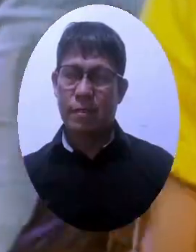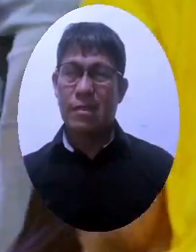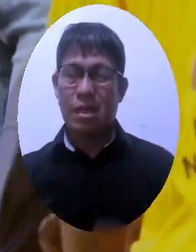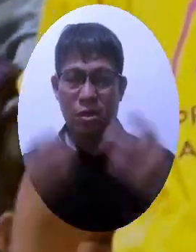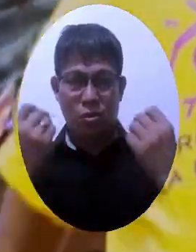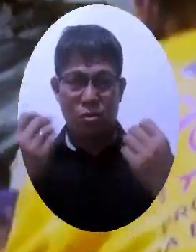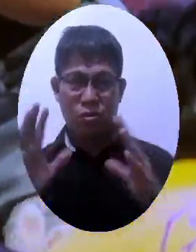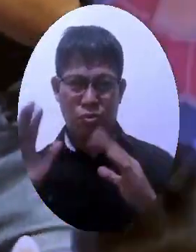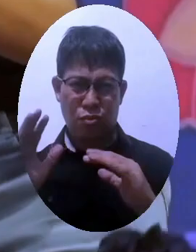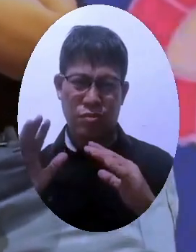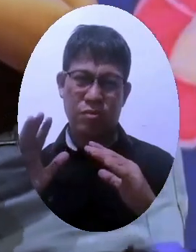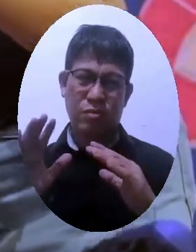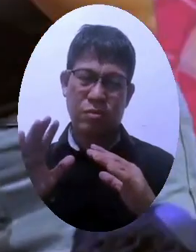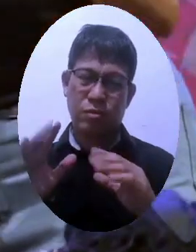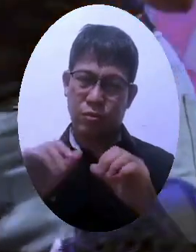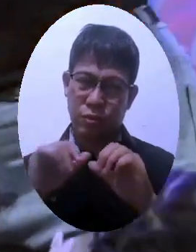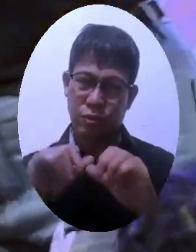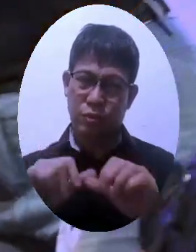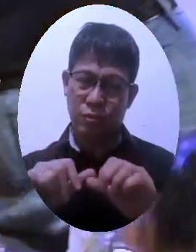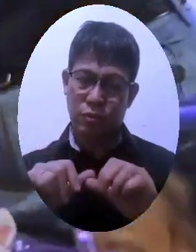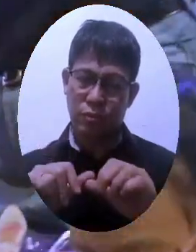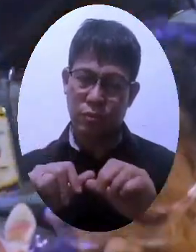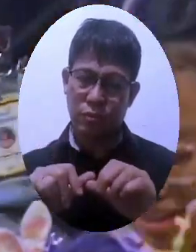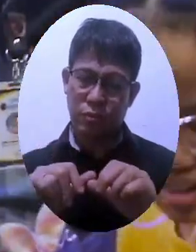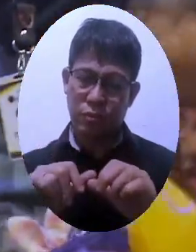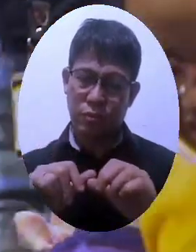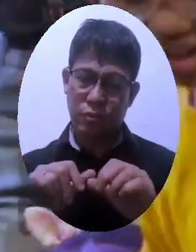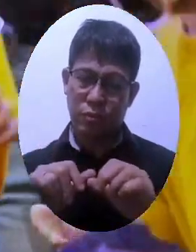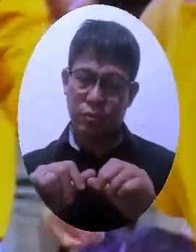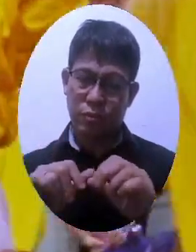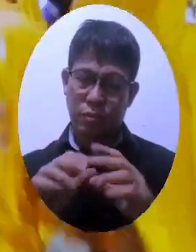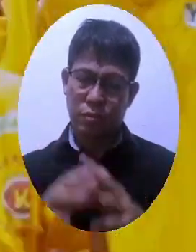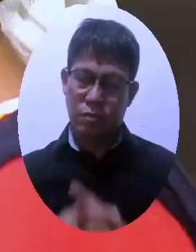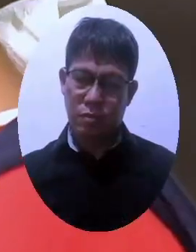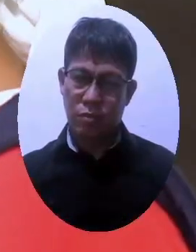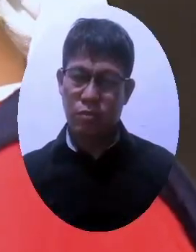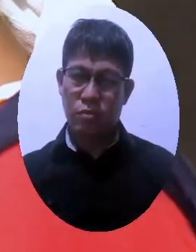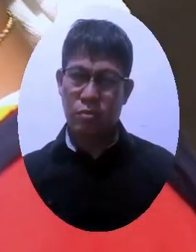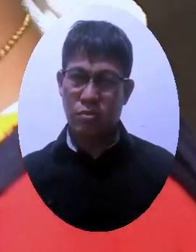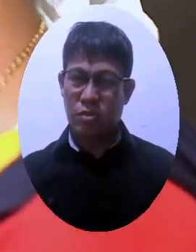We look forward to continuing these things. Hindi ito